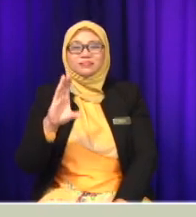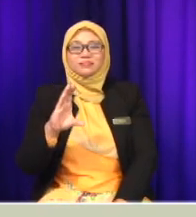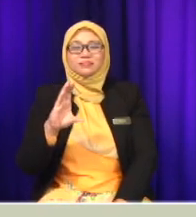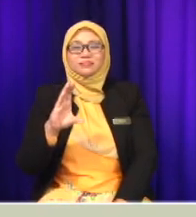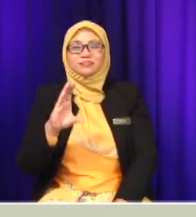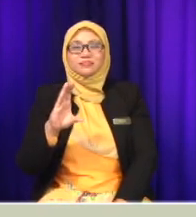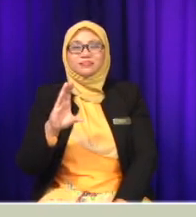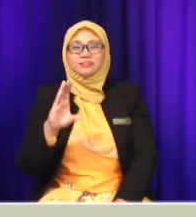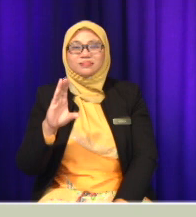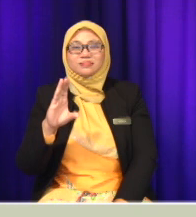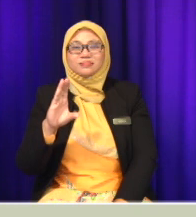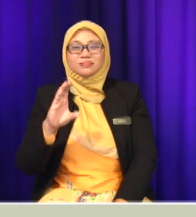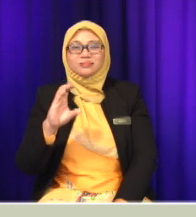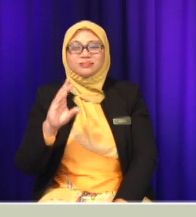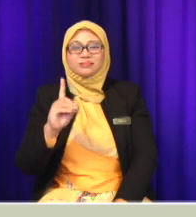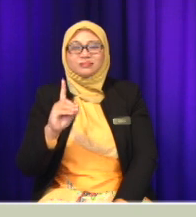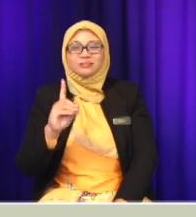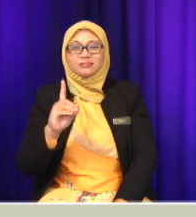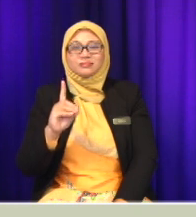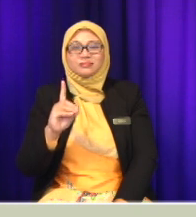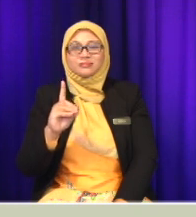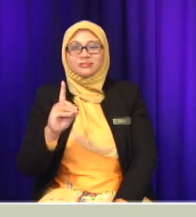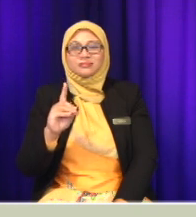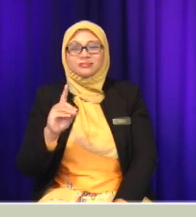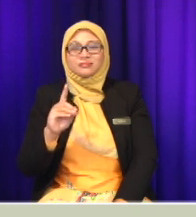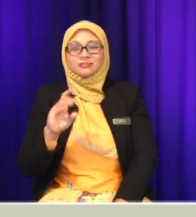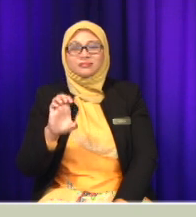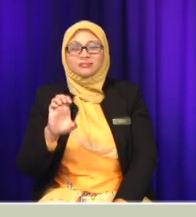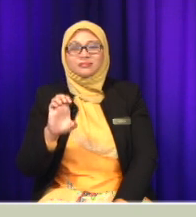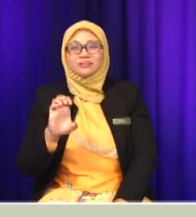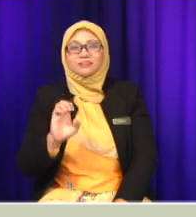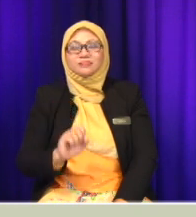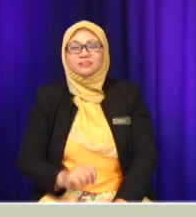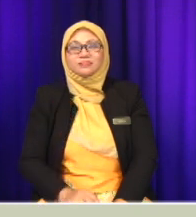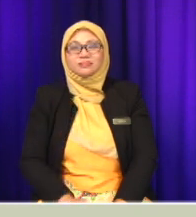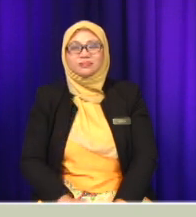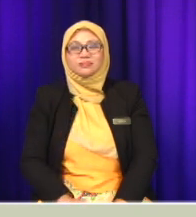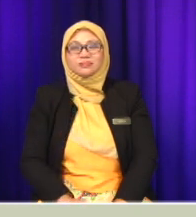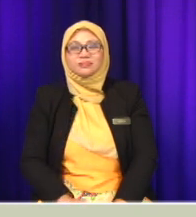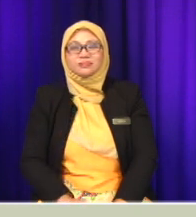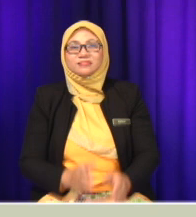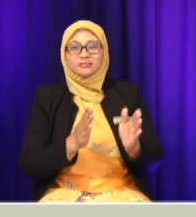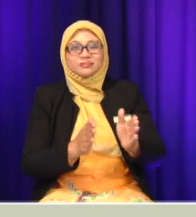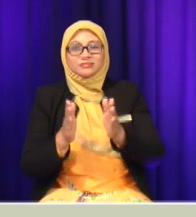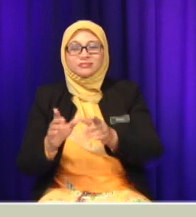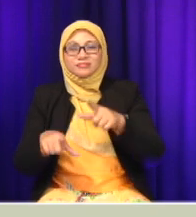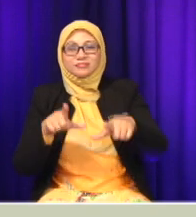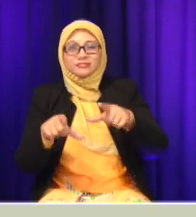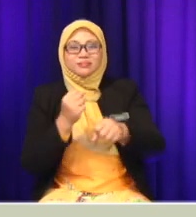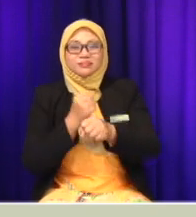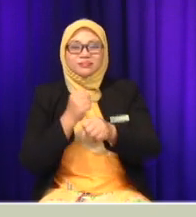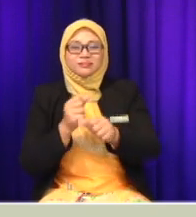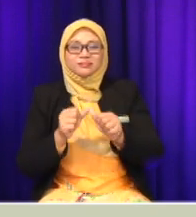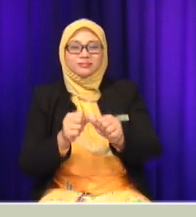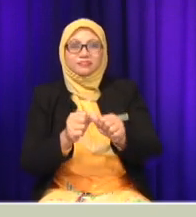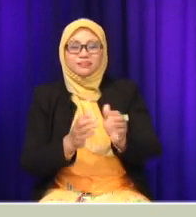menanggalkan penegaran rantai permasakan D menanggalkan kepala silinder dan e menanggalkan a sesondol okey susun langkah kerja tersebut mengikut R yang